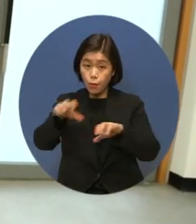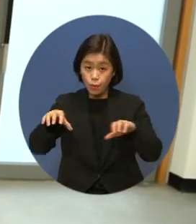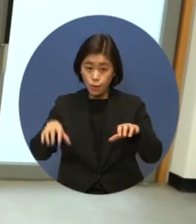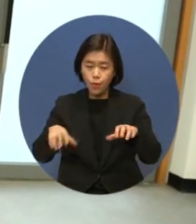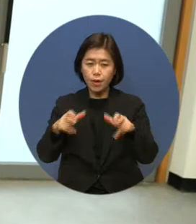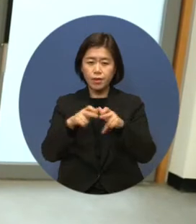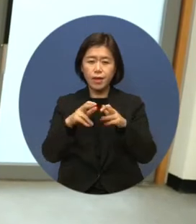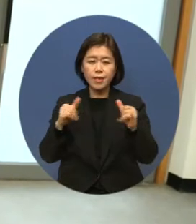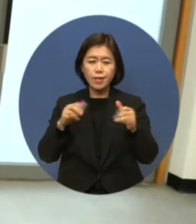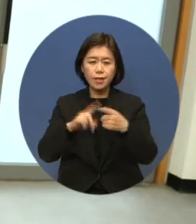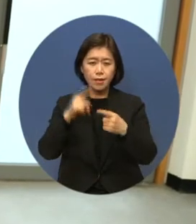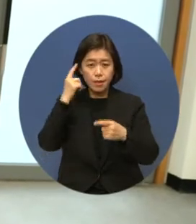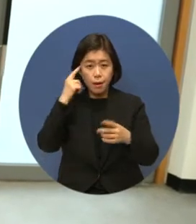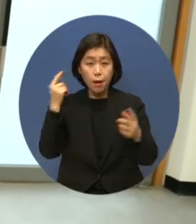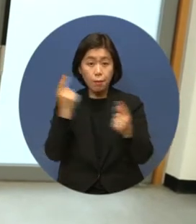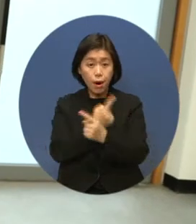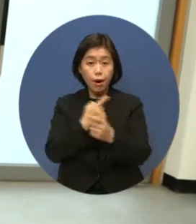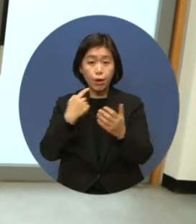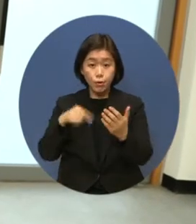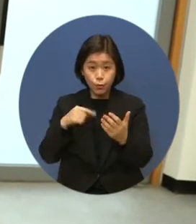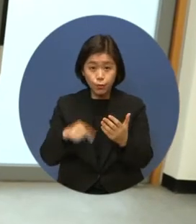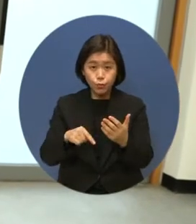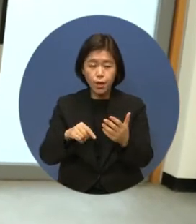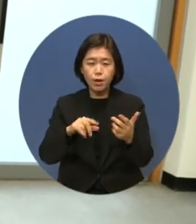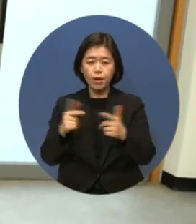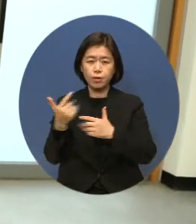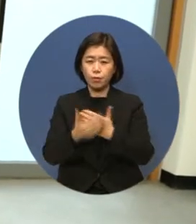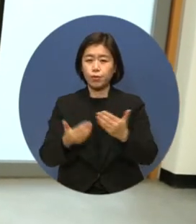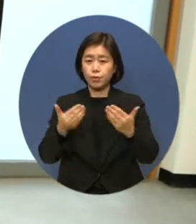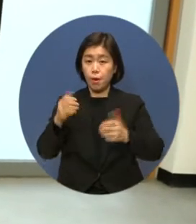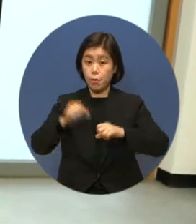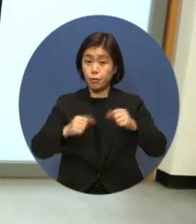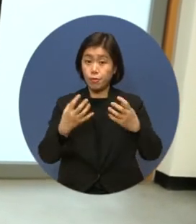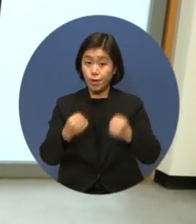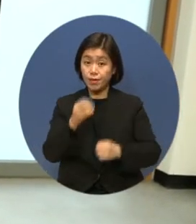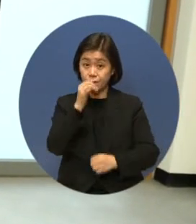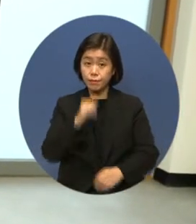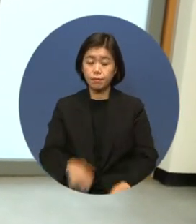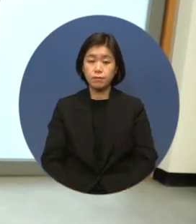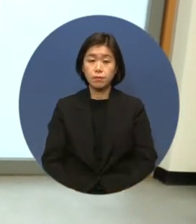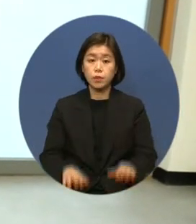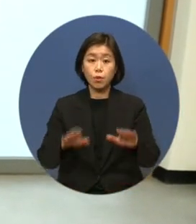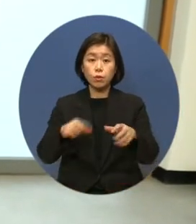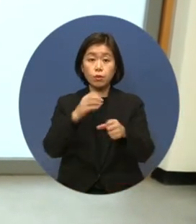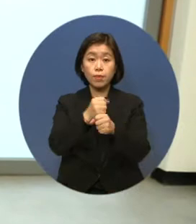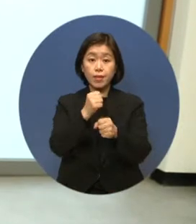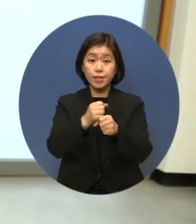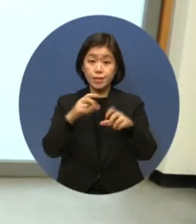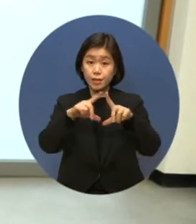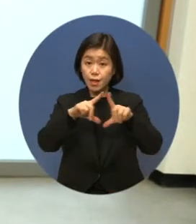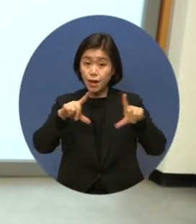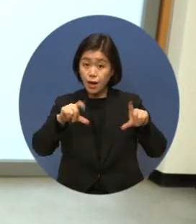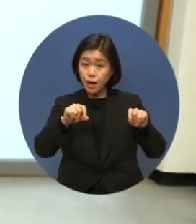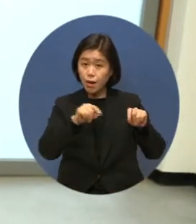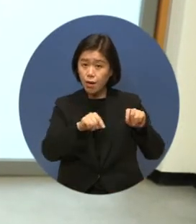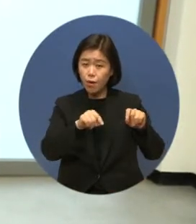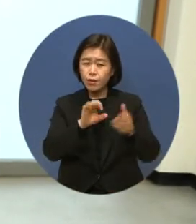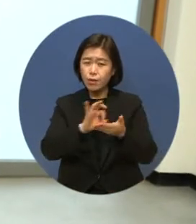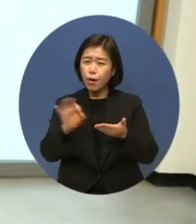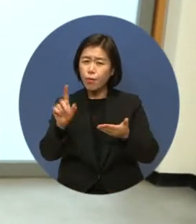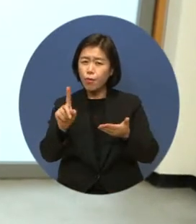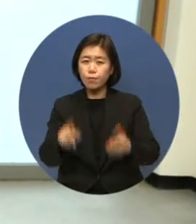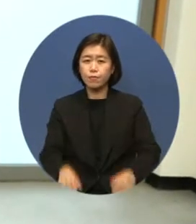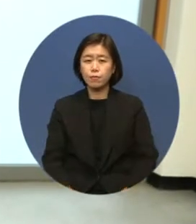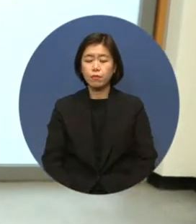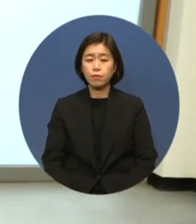교육이라든지 봉사활동 이 프로그램을 많이 하시고 있어요. 그럼 오늘 이렇게 만들어진 거는 어떻게 사용될 예정인가요?